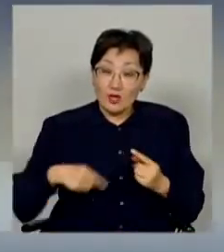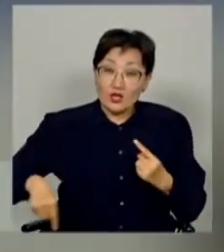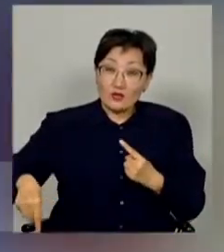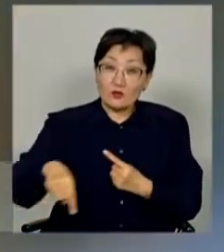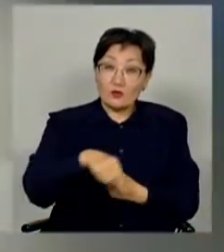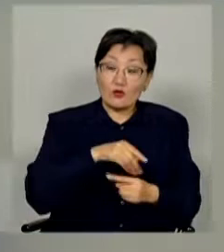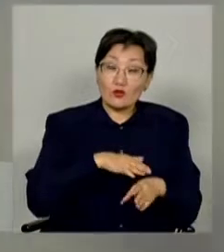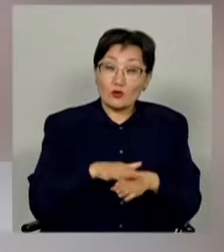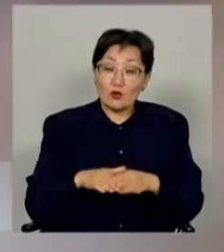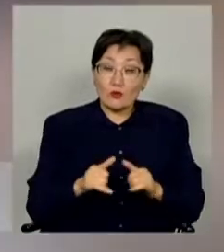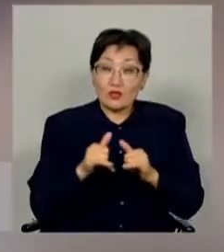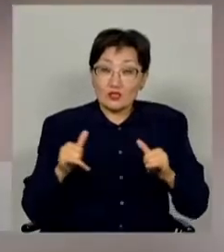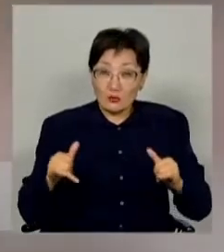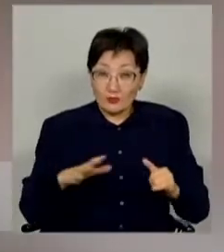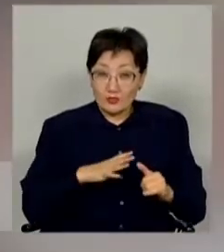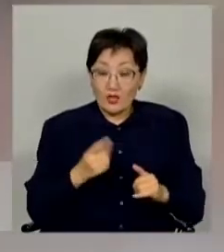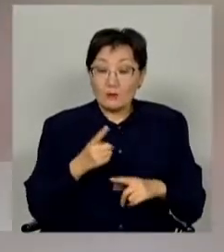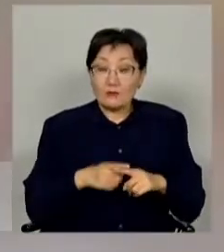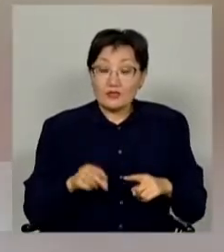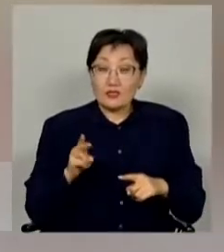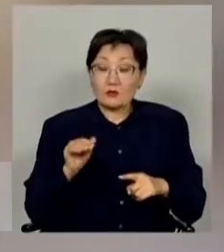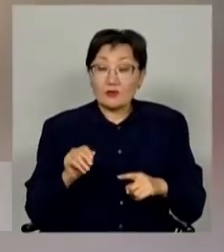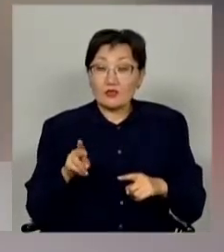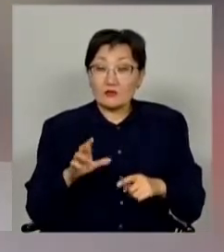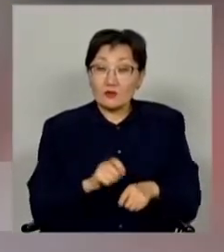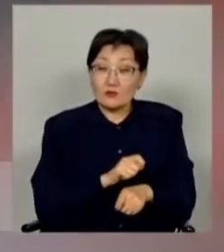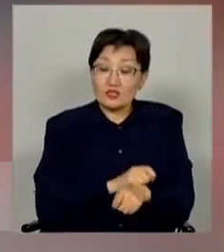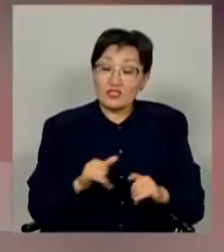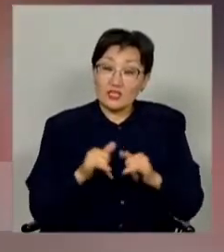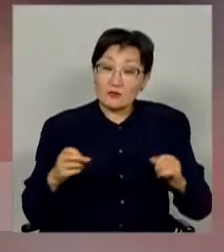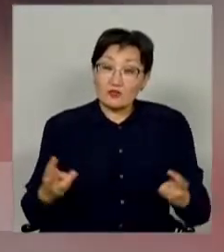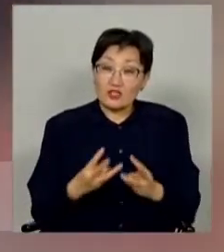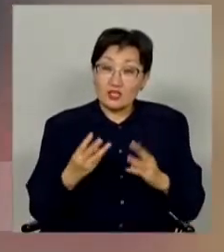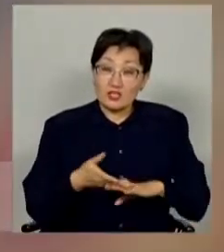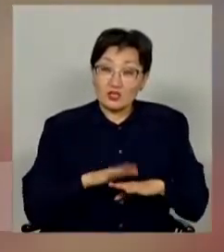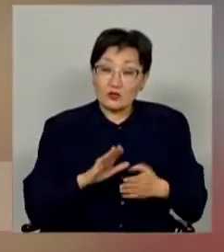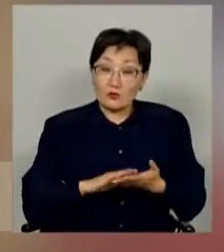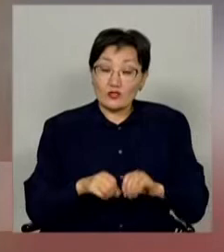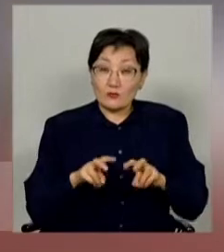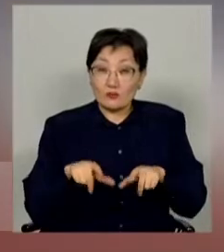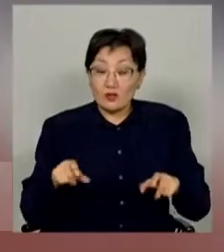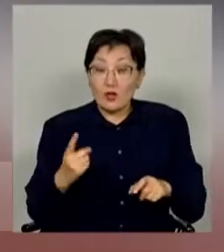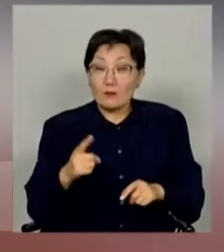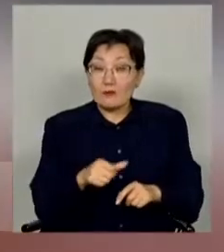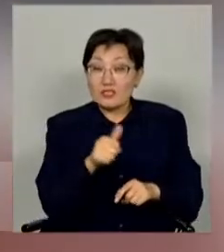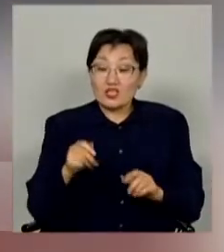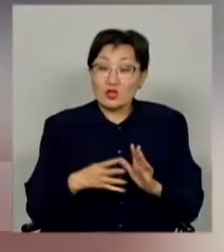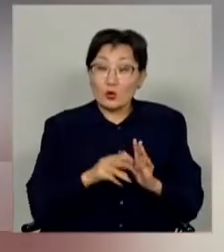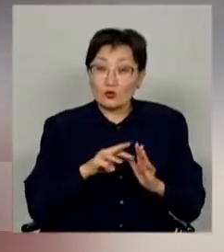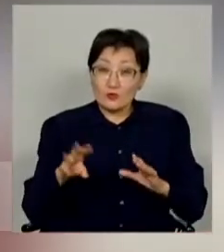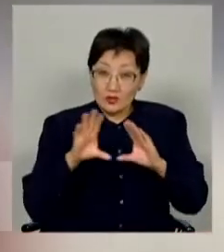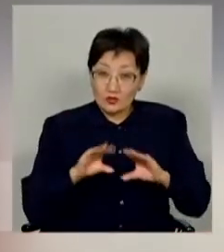түгел шарпып қаулап жанған. 1,5 мың шаршы метр аумаққа жайылған қызыл жалынды төтеншеліктер 1 сағат 9 минутта ғана